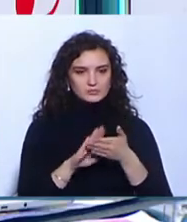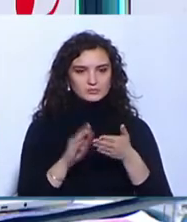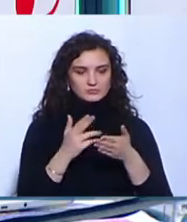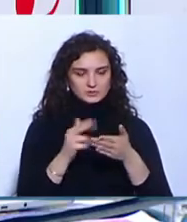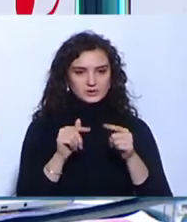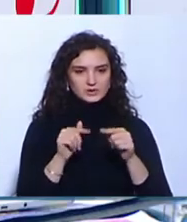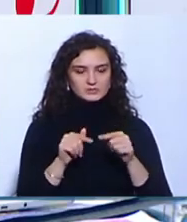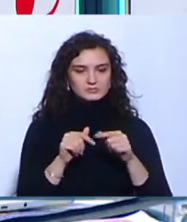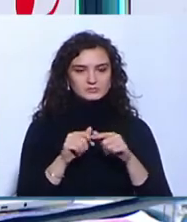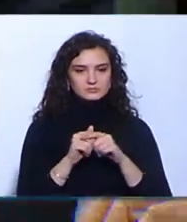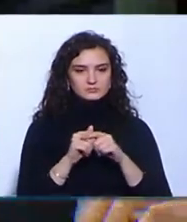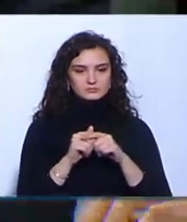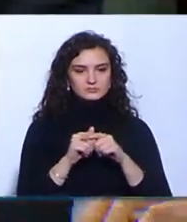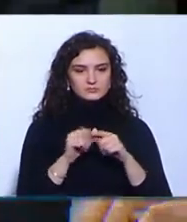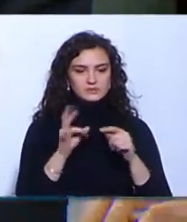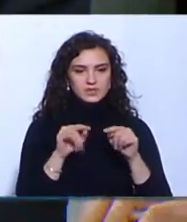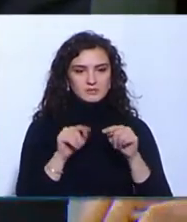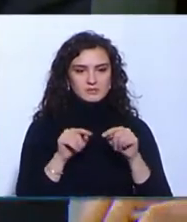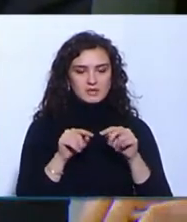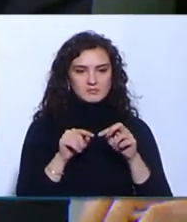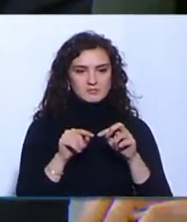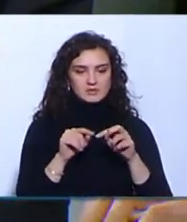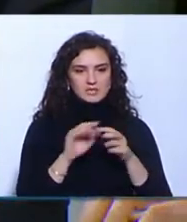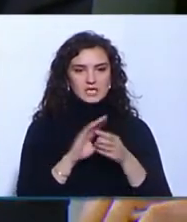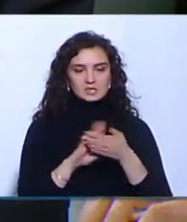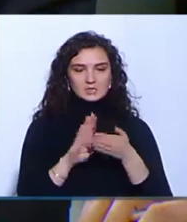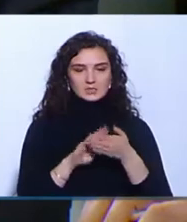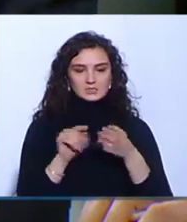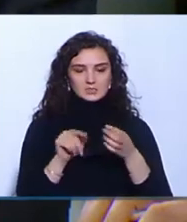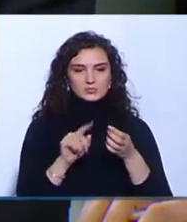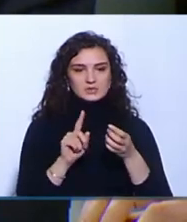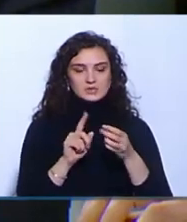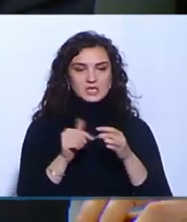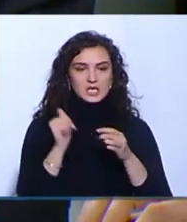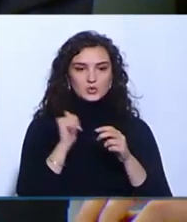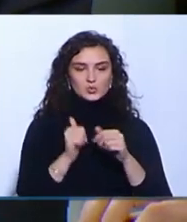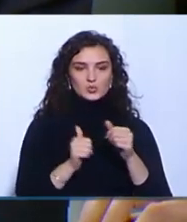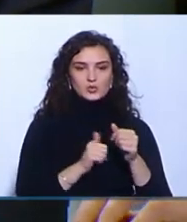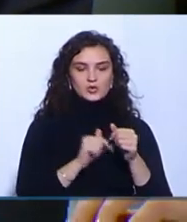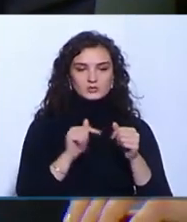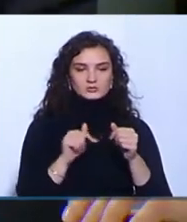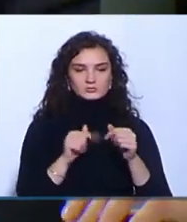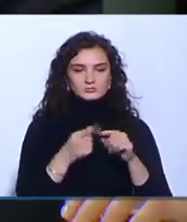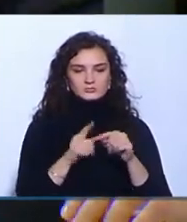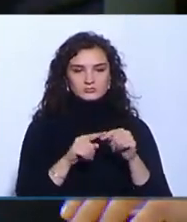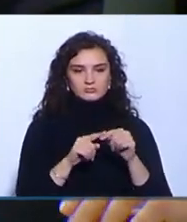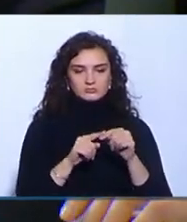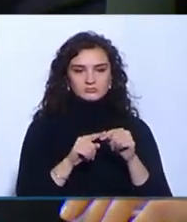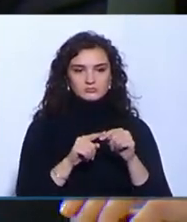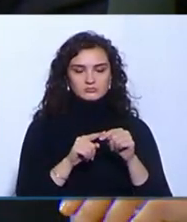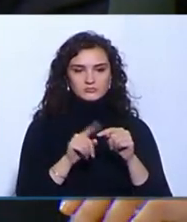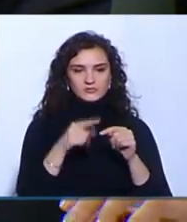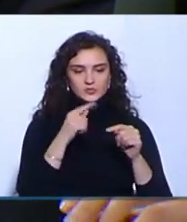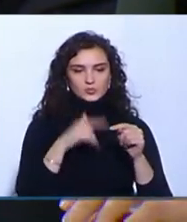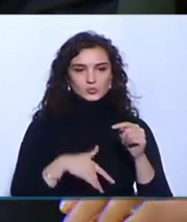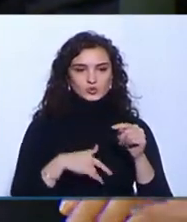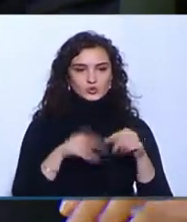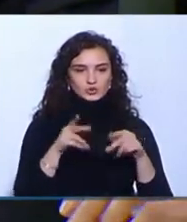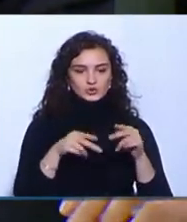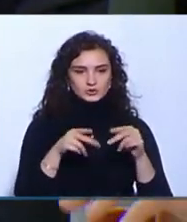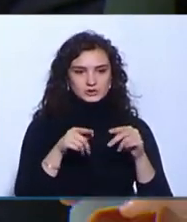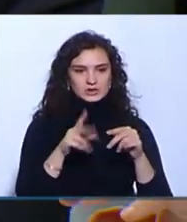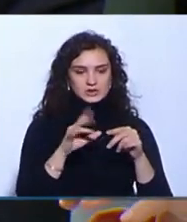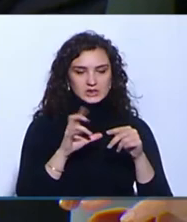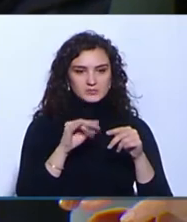ხო? იგუ მაქსიმალურად რომ გავასუფთავოთ, მაგრამ აი ამ მაქსიმალურ გასაფთოებას არა უდგას უკან. მაქსიმალურ გასაფთოებას ის გაიგი თქვენ ახსენეთ კუჭის კიბო, ხო? როდესაც